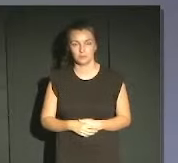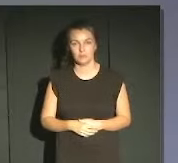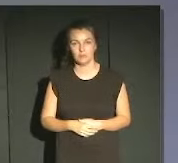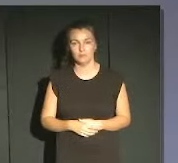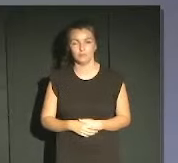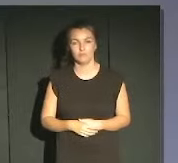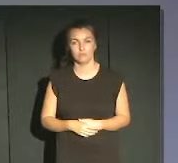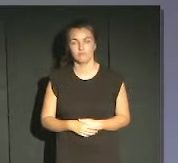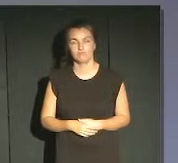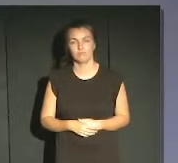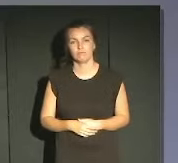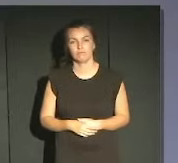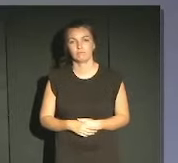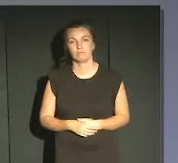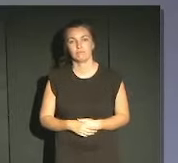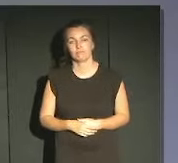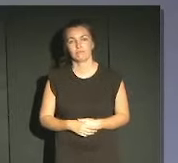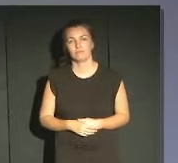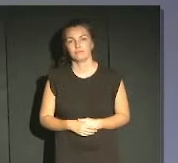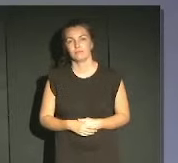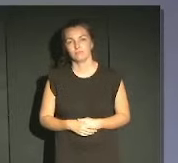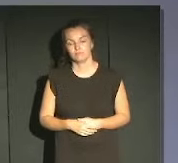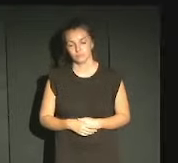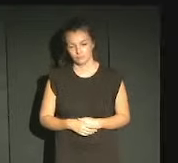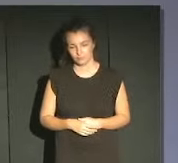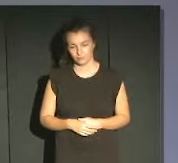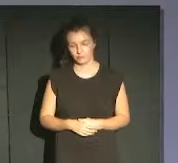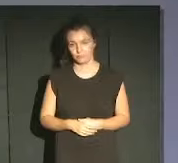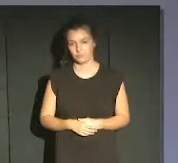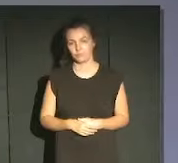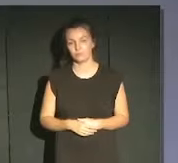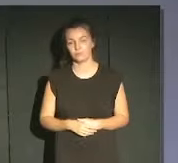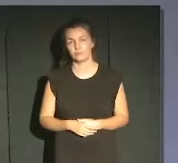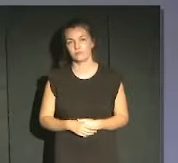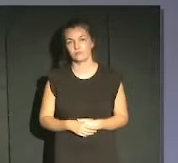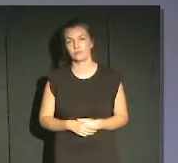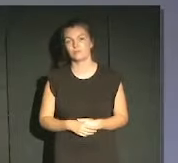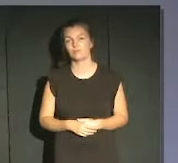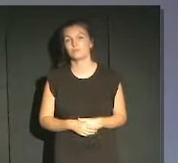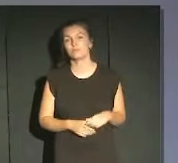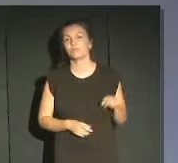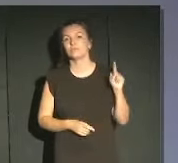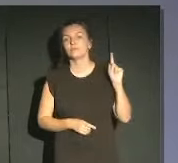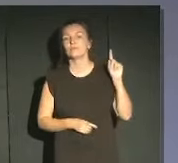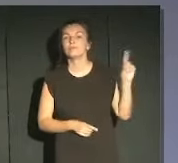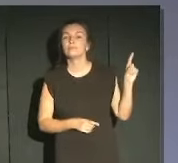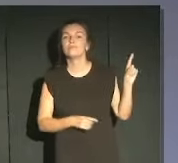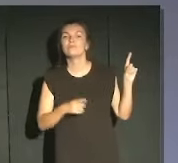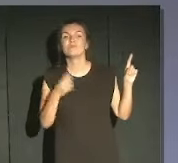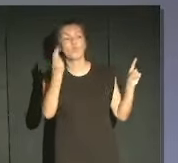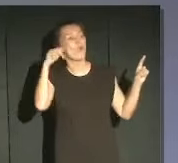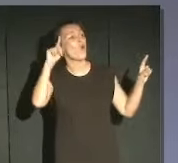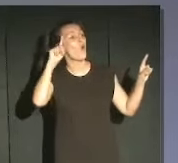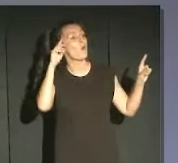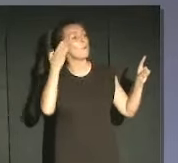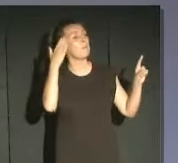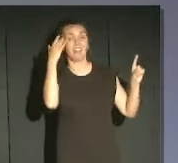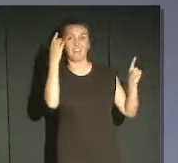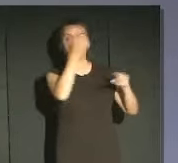l'Europe avec en première ligne le président de la République